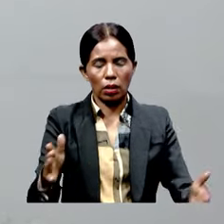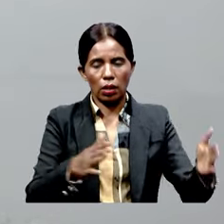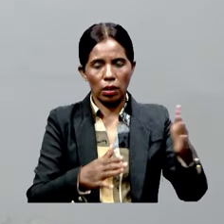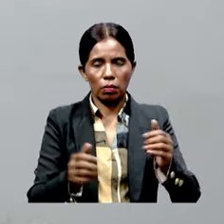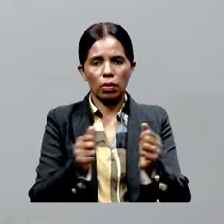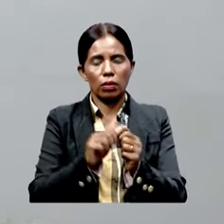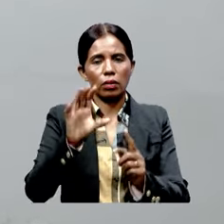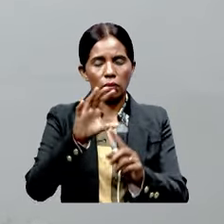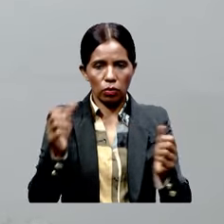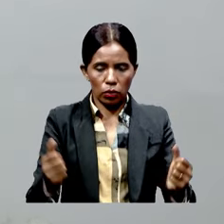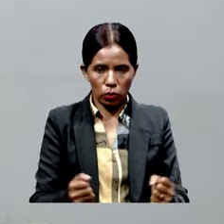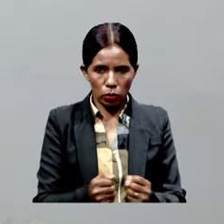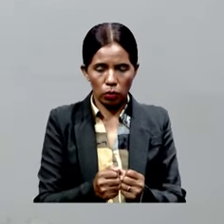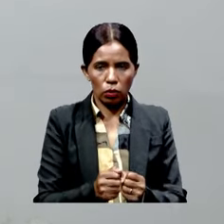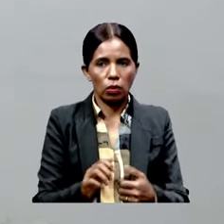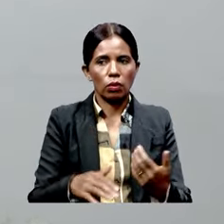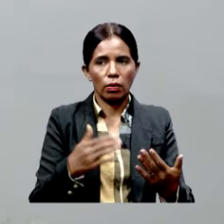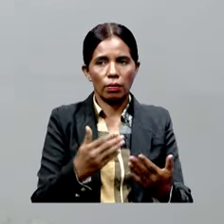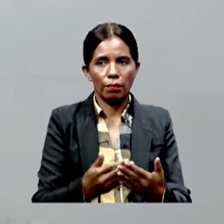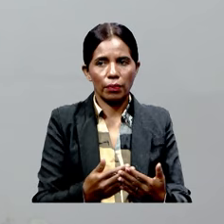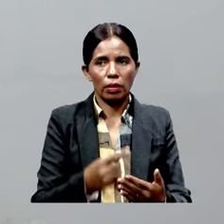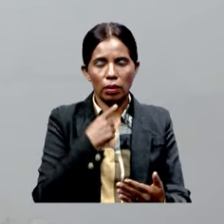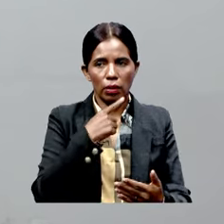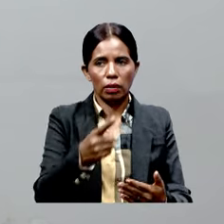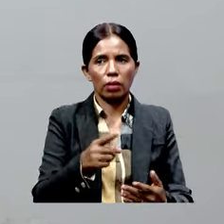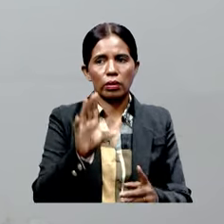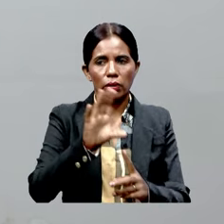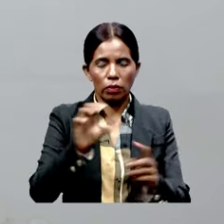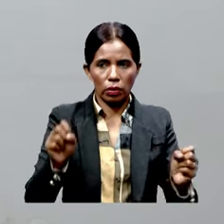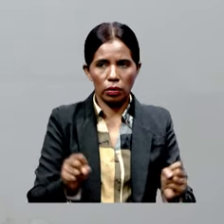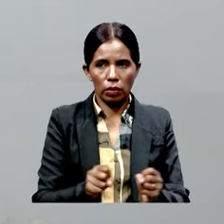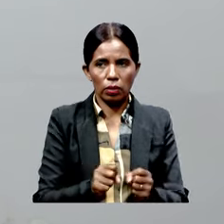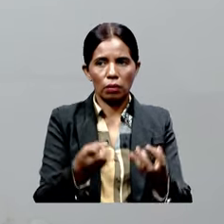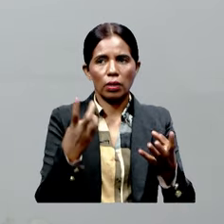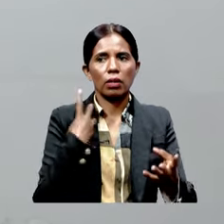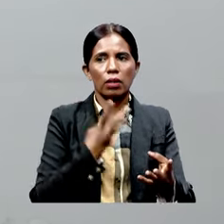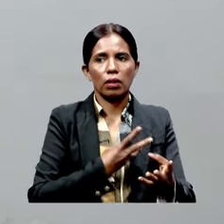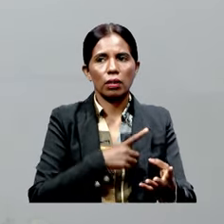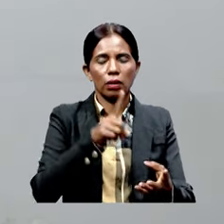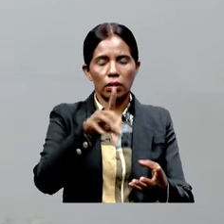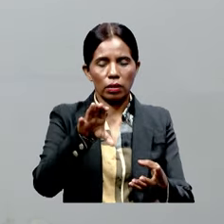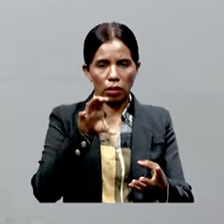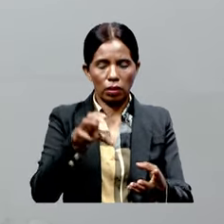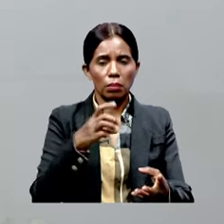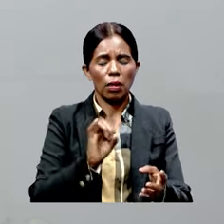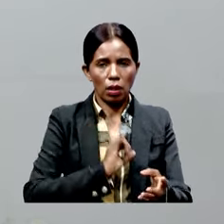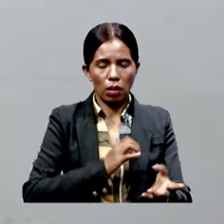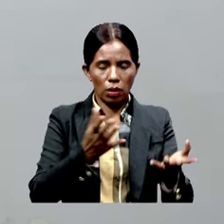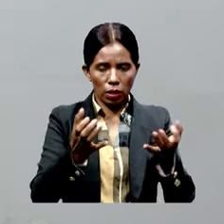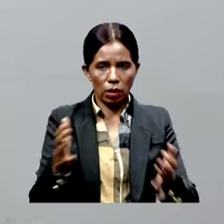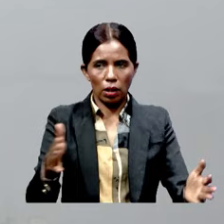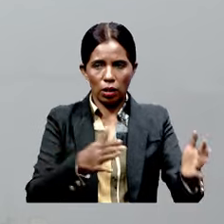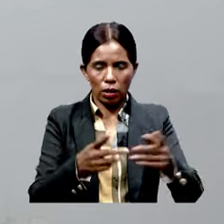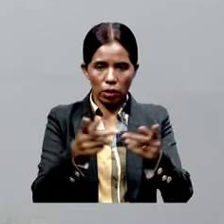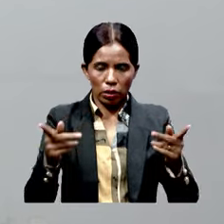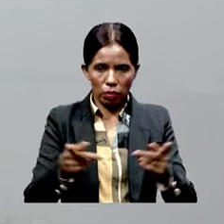sefi suku, parte ruane. Senhora hatai temani, mas sefi suku, sefi alde barak ta atusua, ida ne maka hokara. Hokara halibur sira fatin